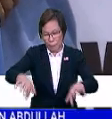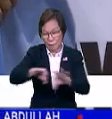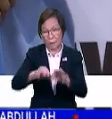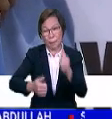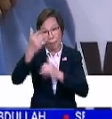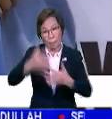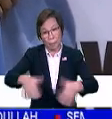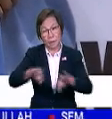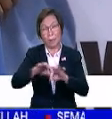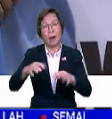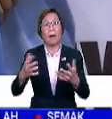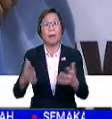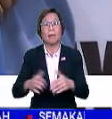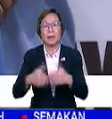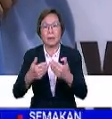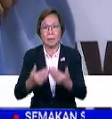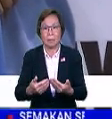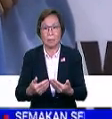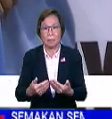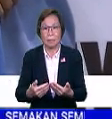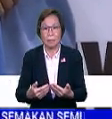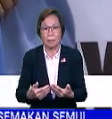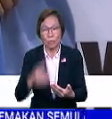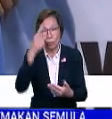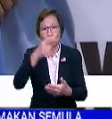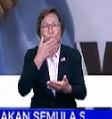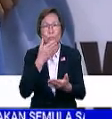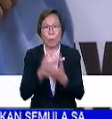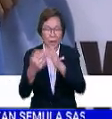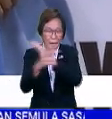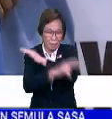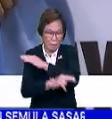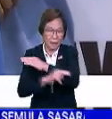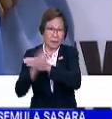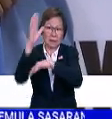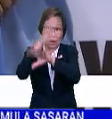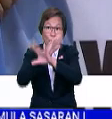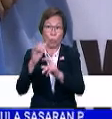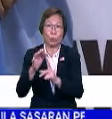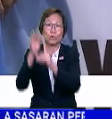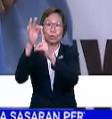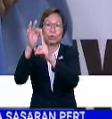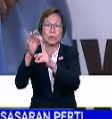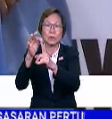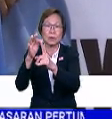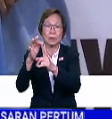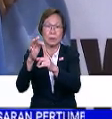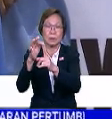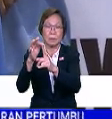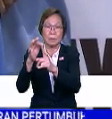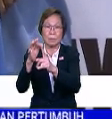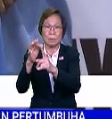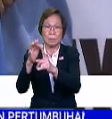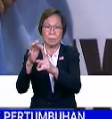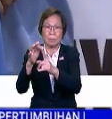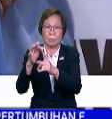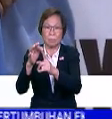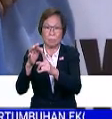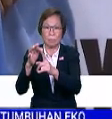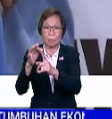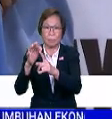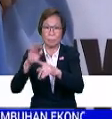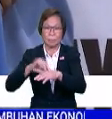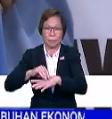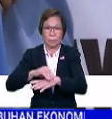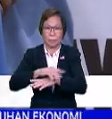pastikan bagaimana kita nak menyiapkan projek untuk kebaikan negeri Sarawak khususnya dan yang memberi impak juga pada negara